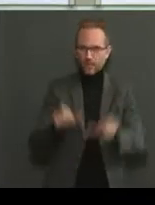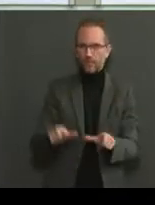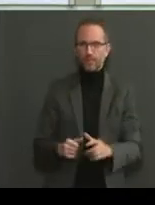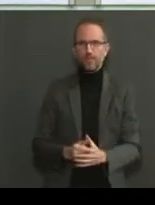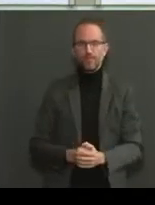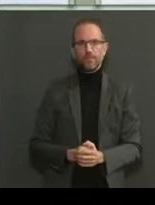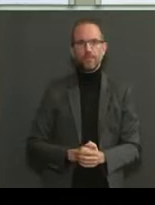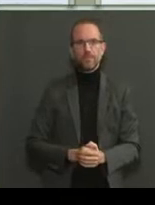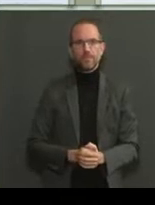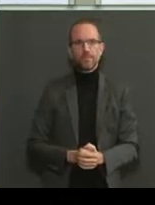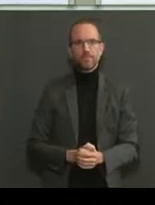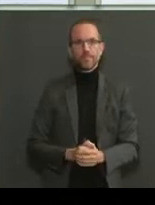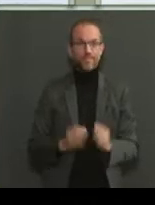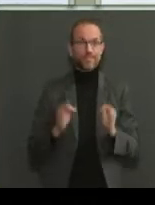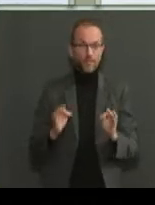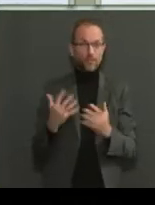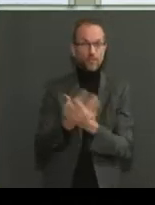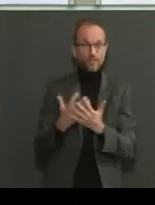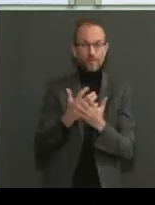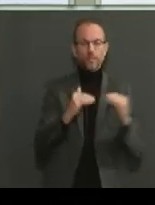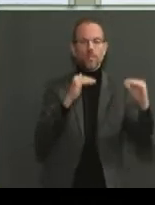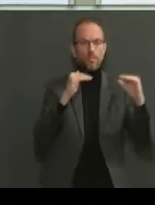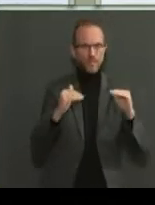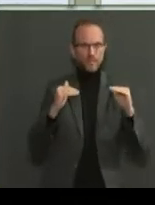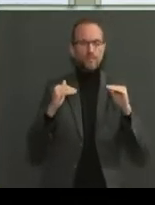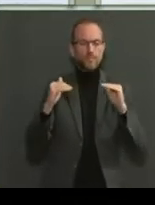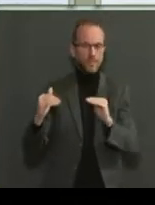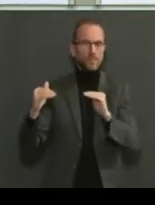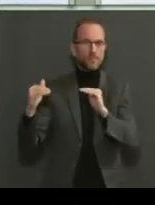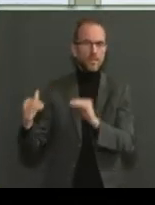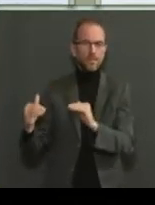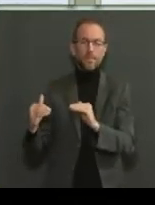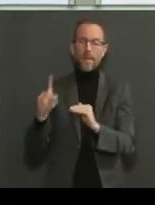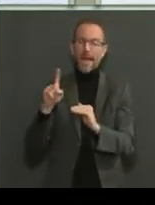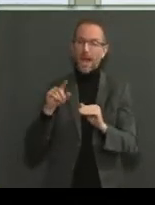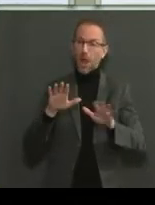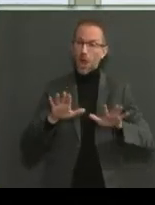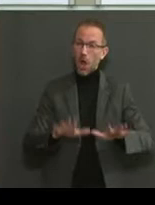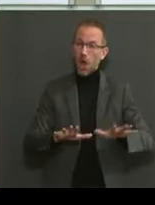Ces chiffres continuent de baisser, mais à un rythme de plus en plus lent.